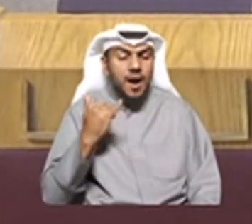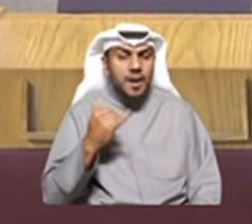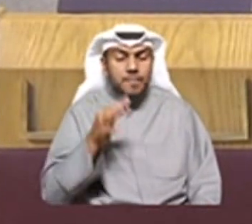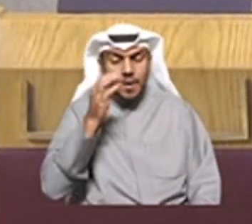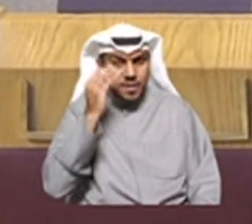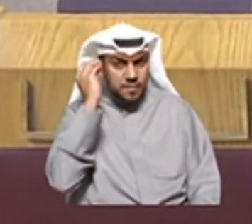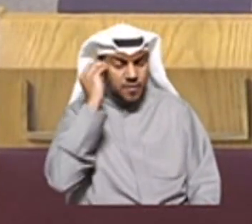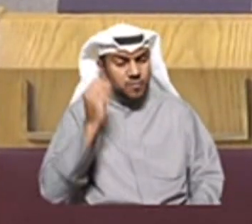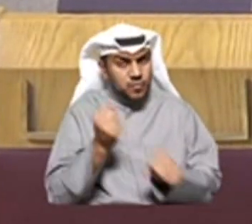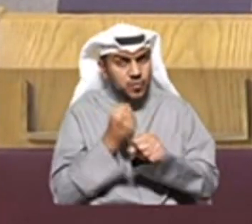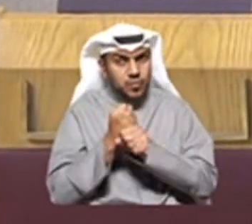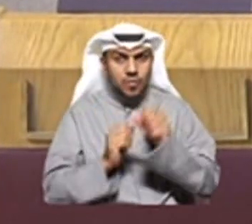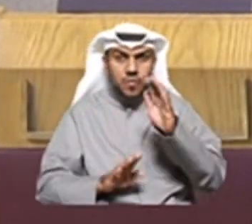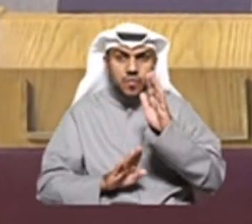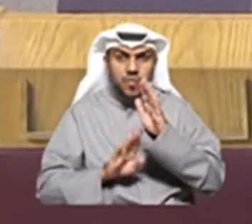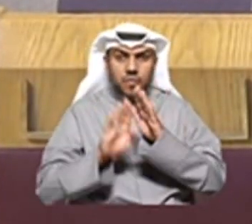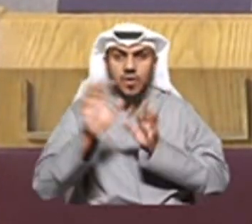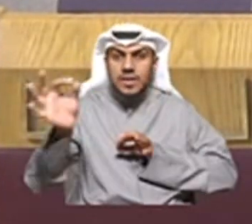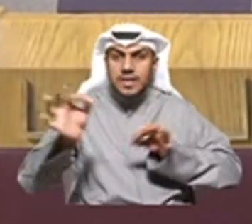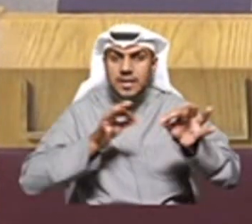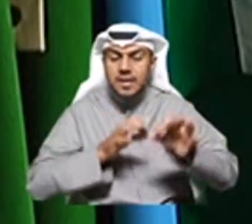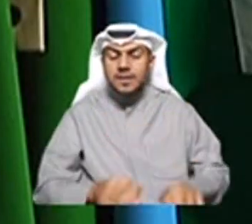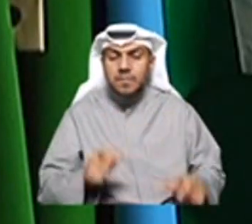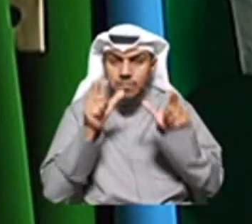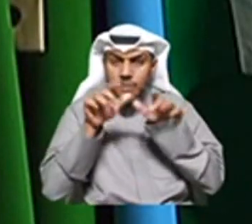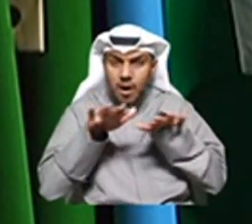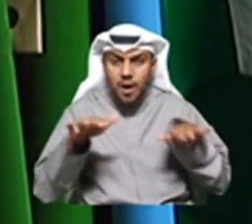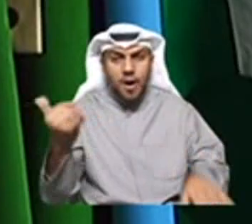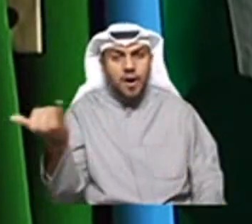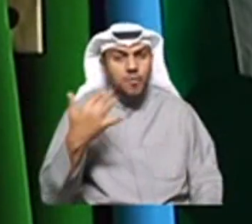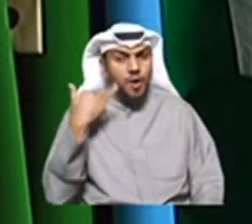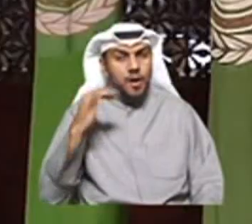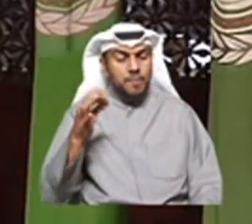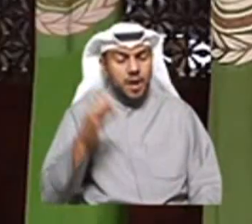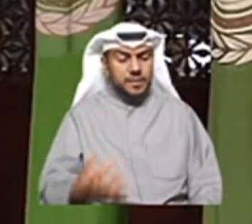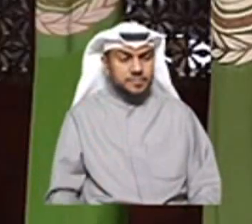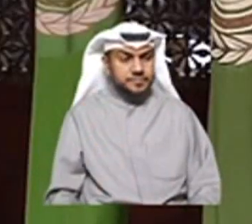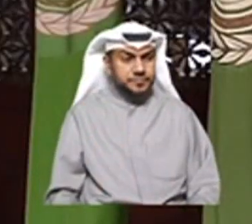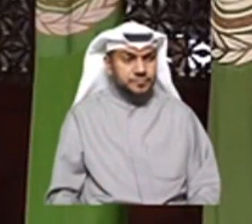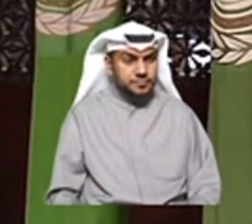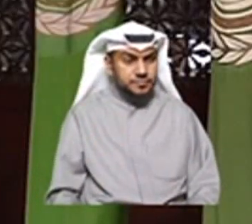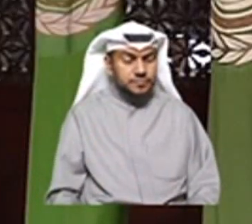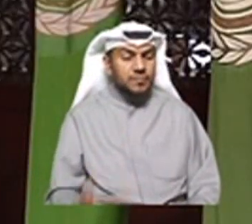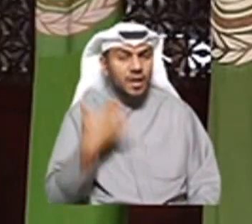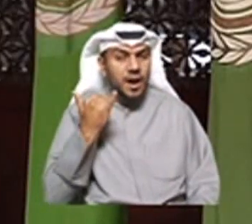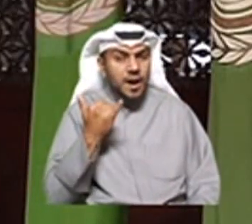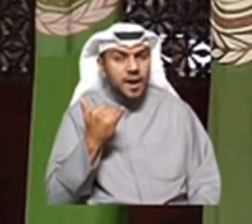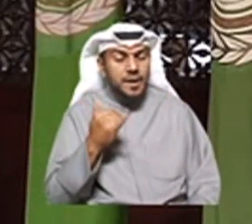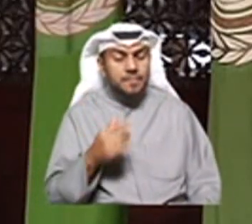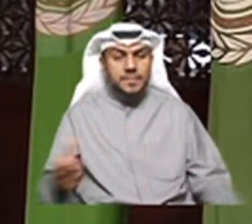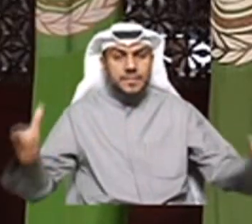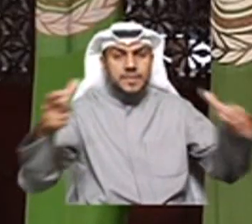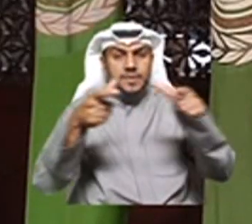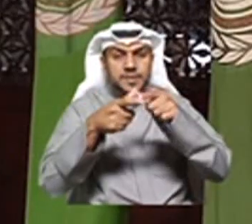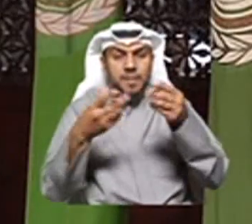تتطور بتطورات الأوضاع السياسية والأمنية في الدول العربية. المشاركة العربية في الاجتماع الذي انعقد هنا